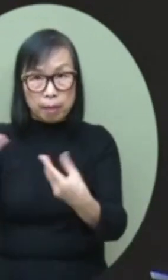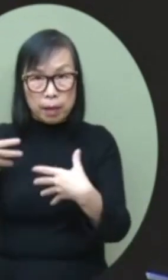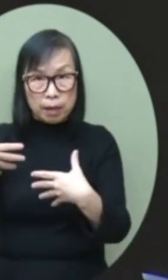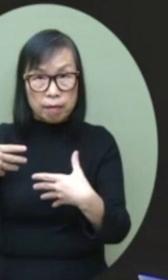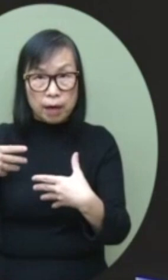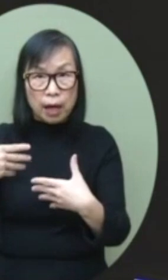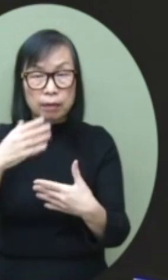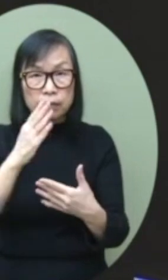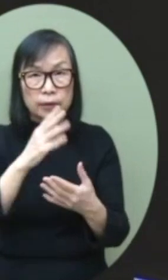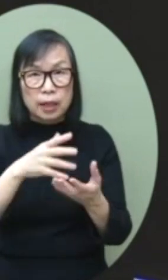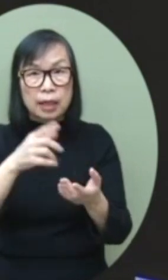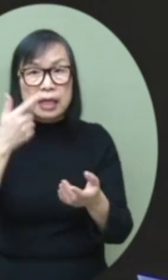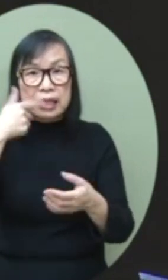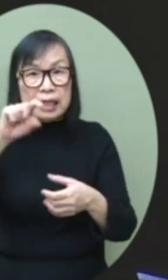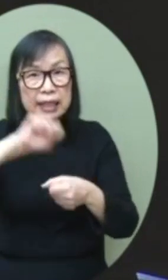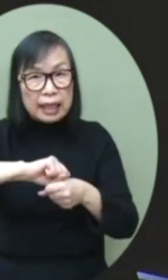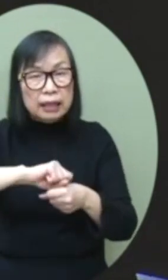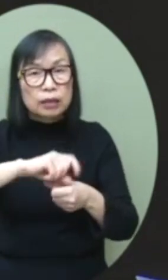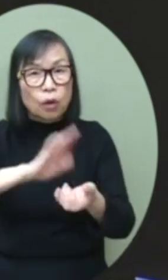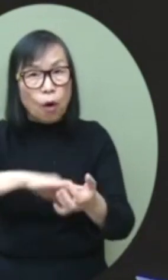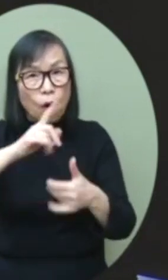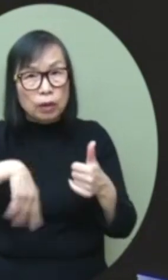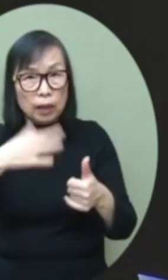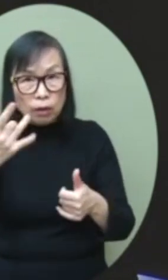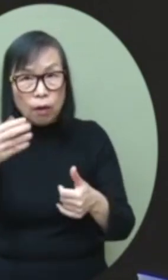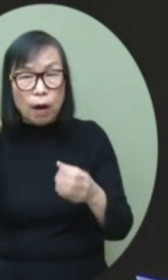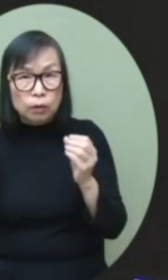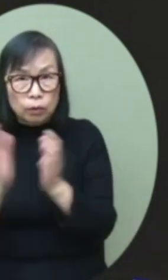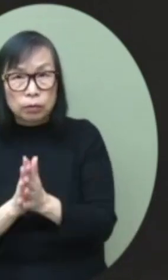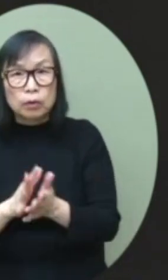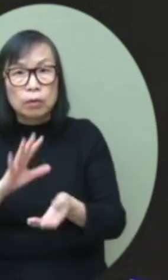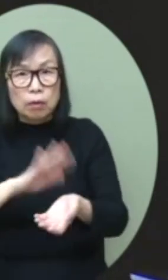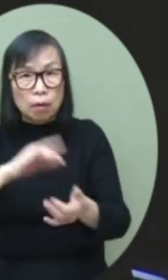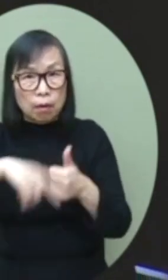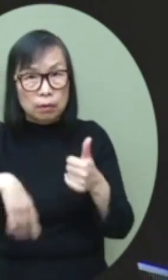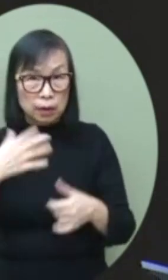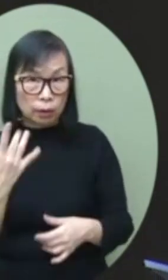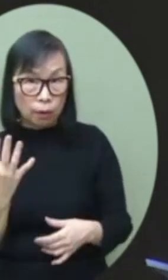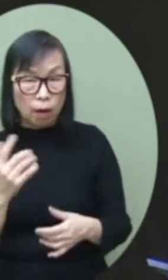就是各村即分別新增多少宗個案，以及總共有多少宗個案。